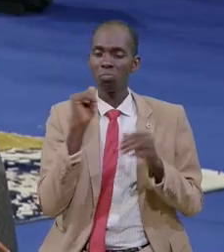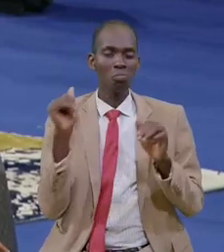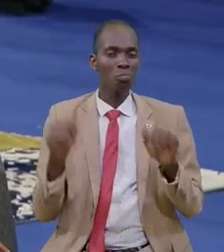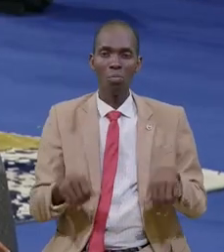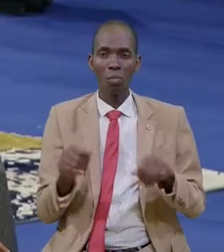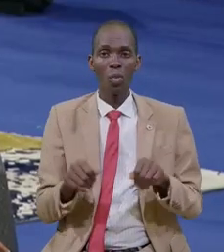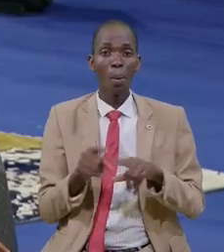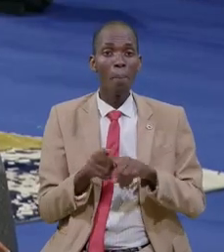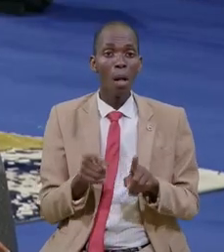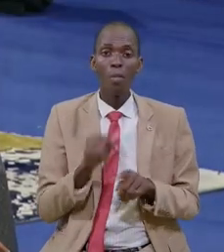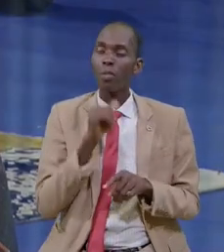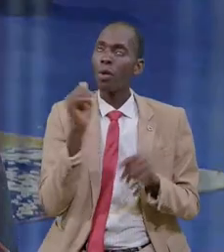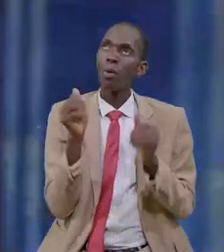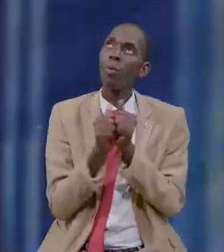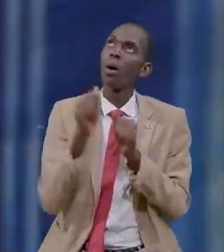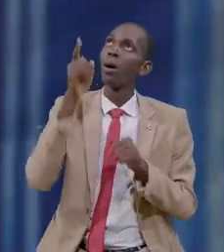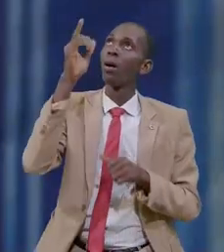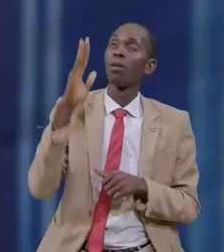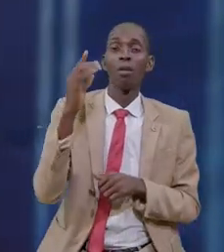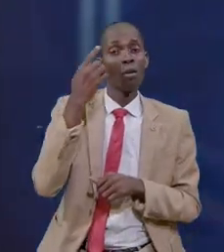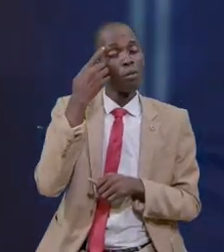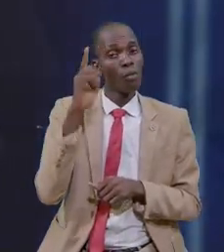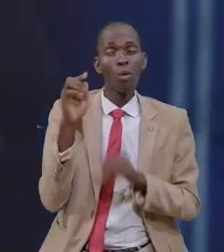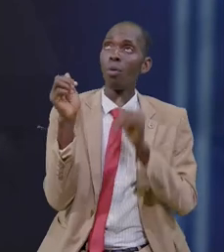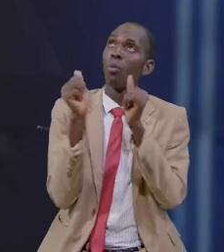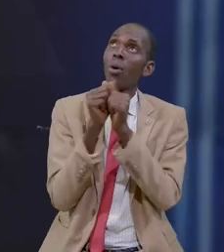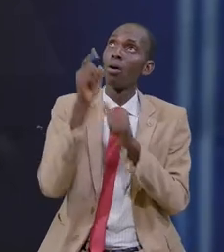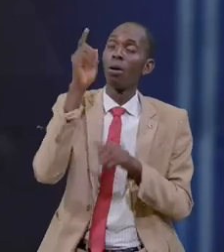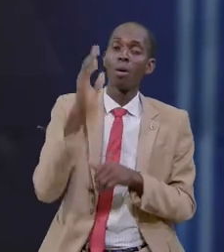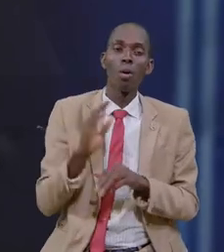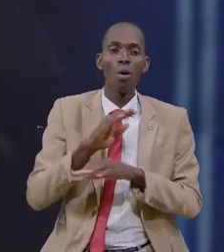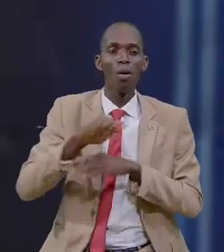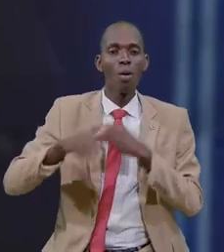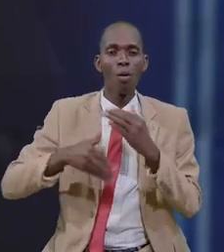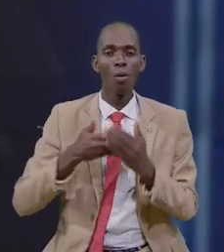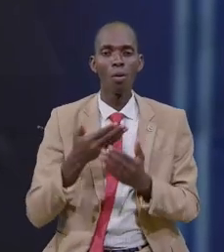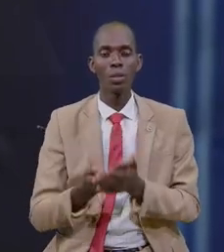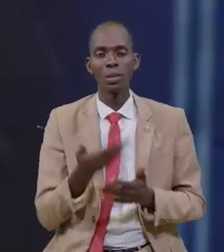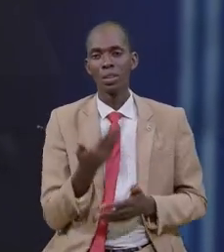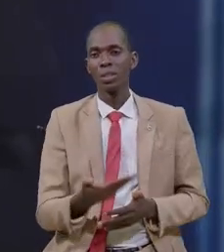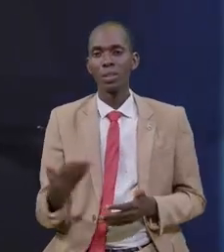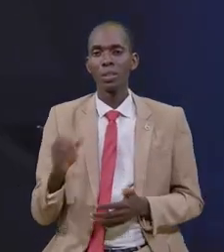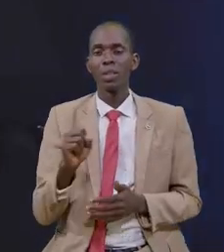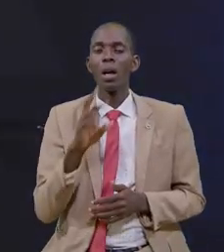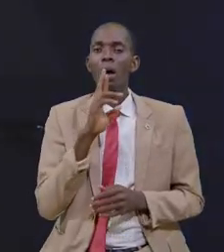mais non à Dieu, car tout est possible à Dieu.